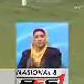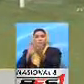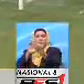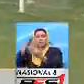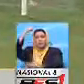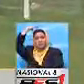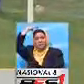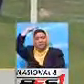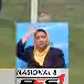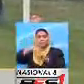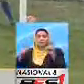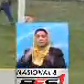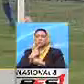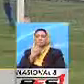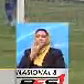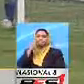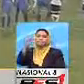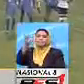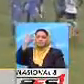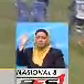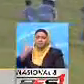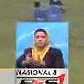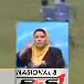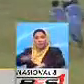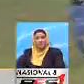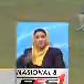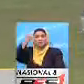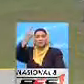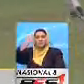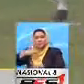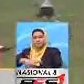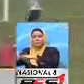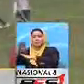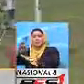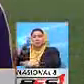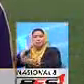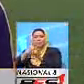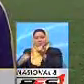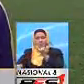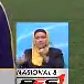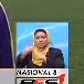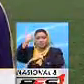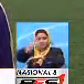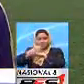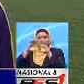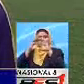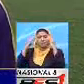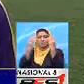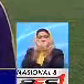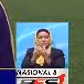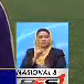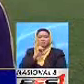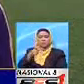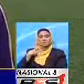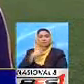akhir buat kali pertama dalam sejarah sejak penubuhan kelab pastinya kita